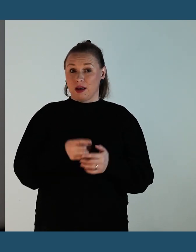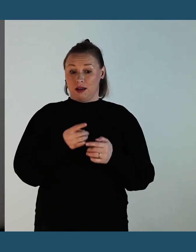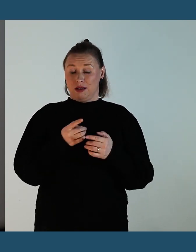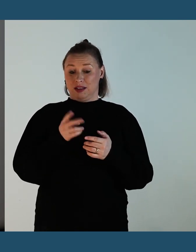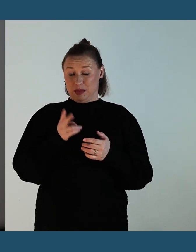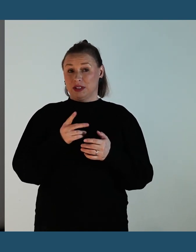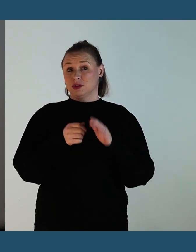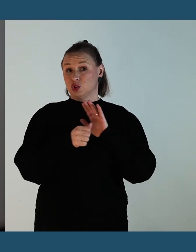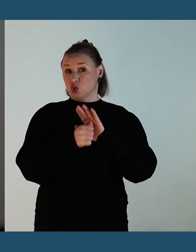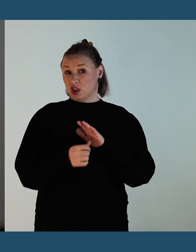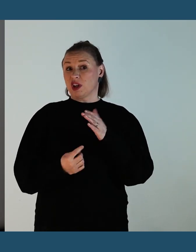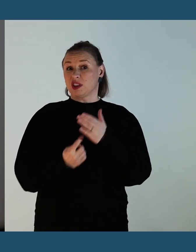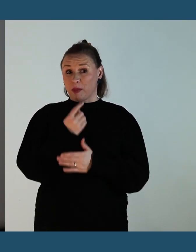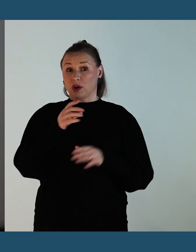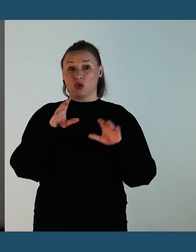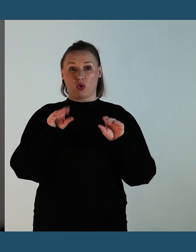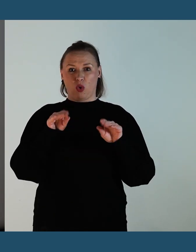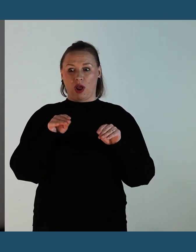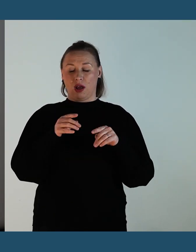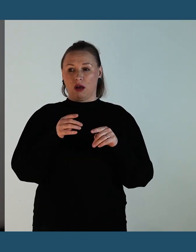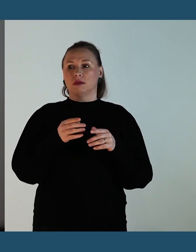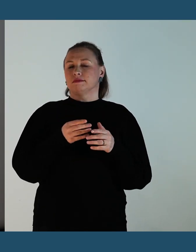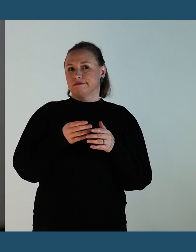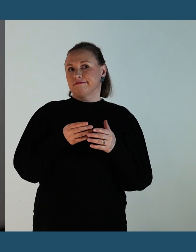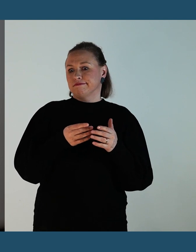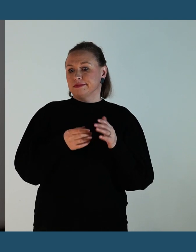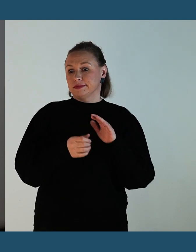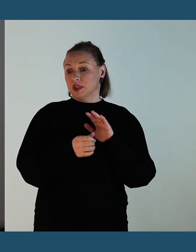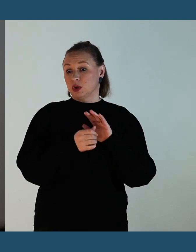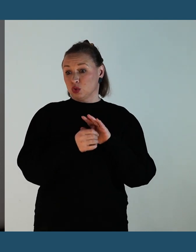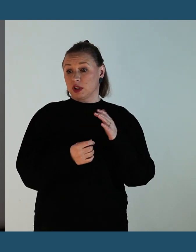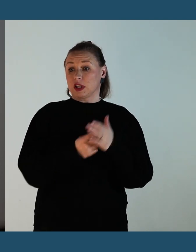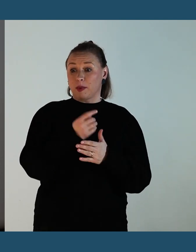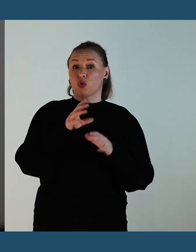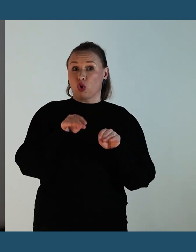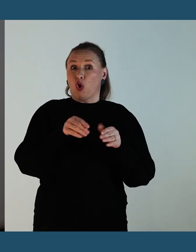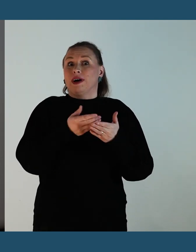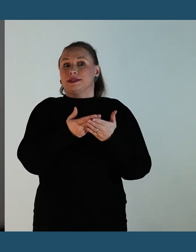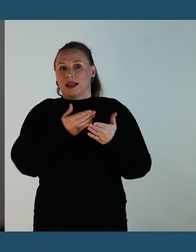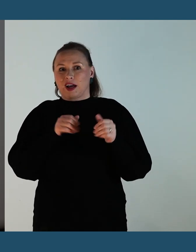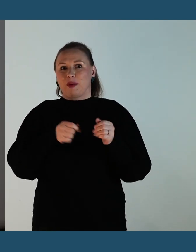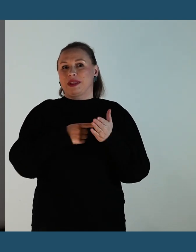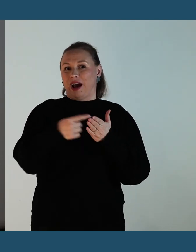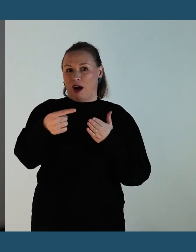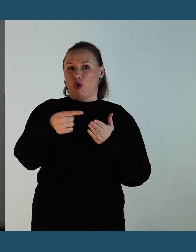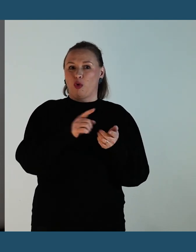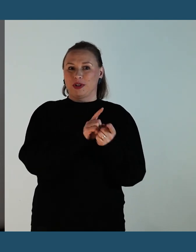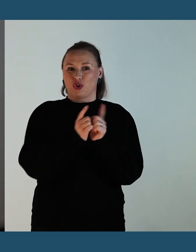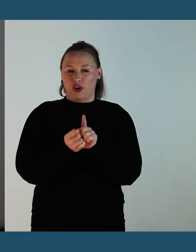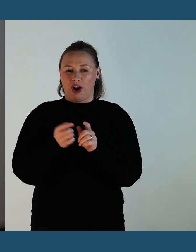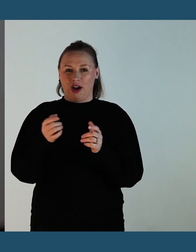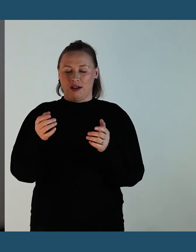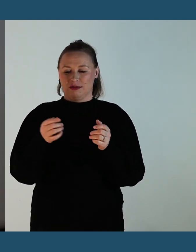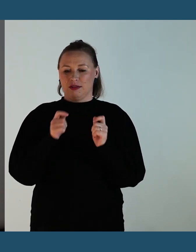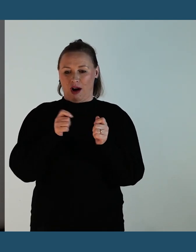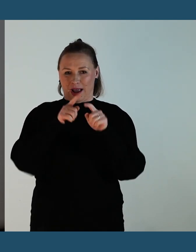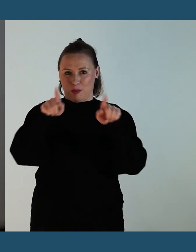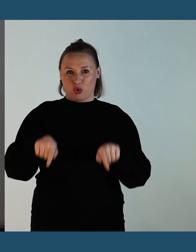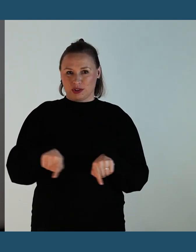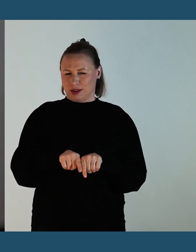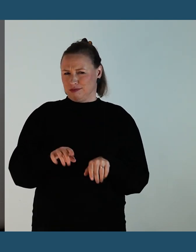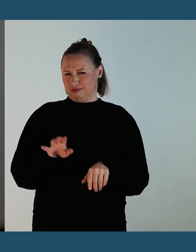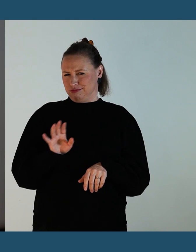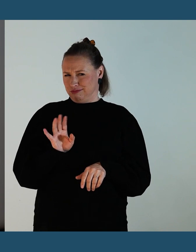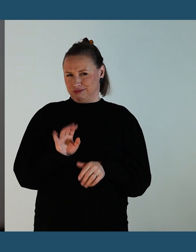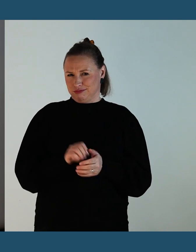syrjintää tapahtuu ja sen takia pitäisi anonymisoida hakemukset, jotta ihmiset ei niin kuin syrjisi, että se vaatisi niin kuin, mä